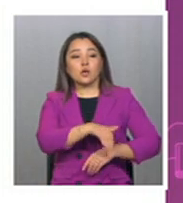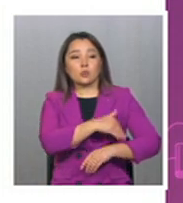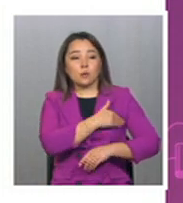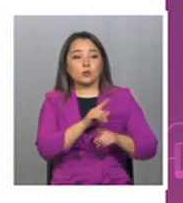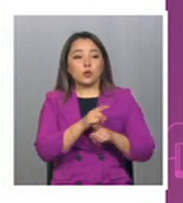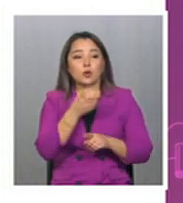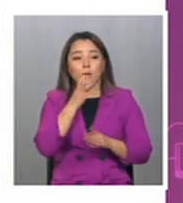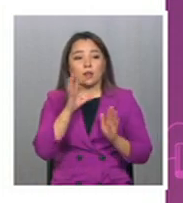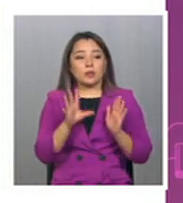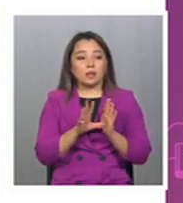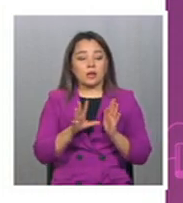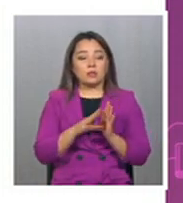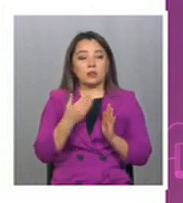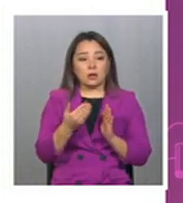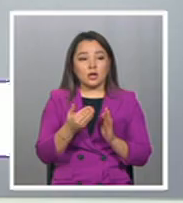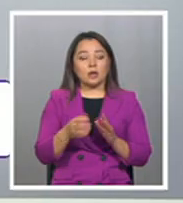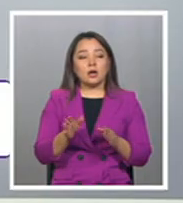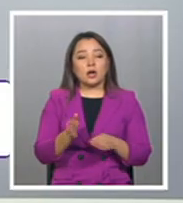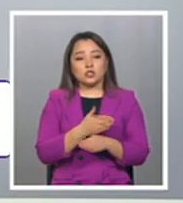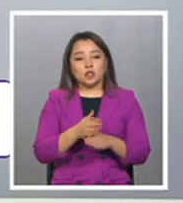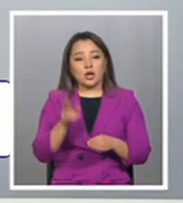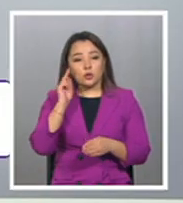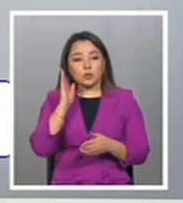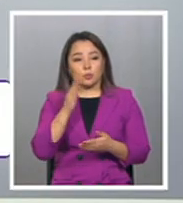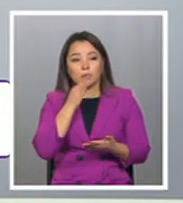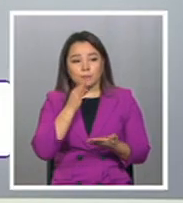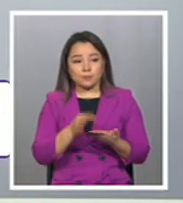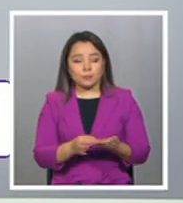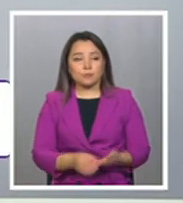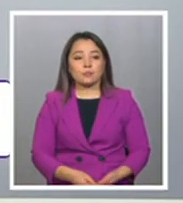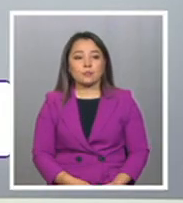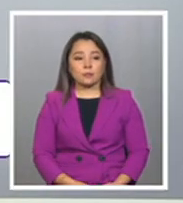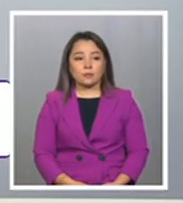жылу энергиясын ажыратасыздар.